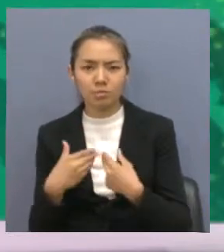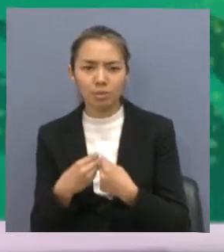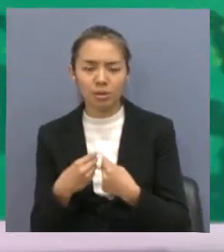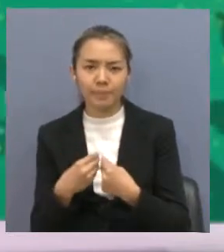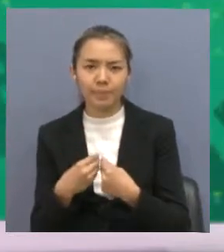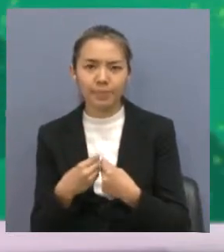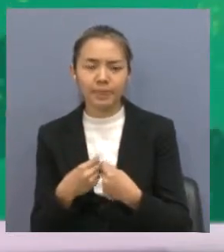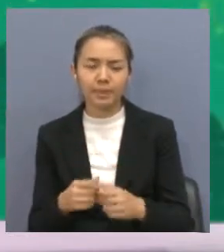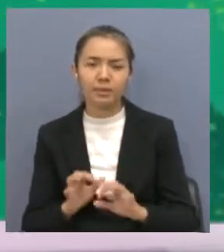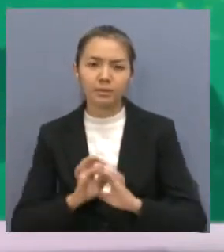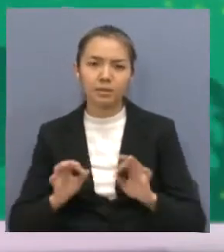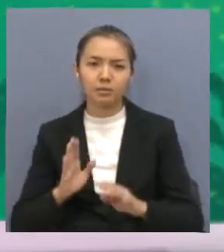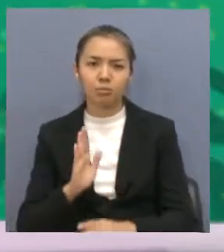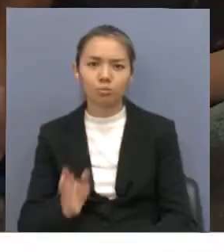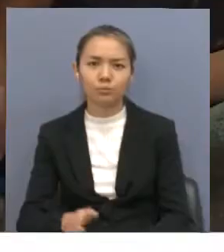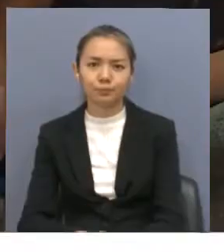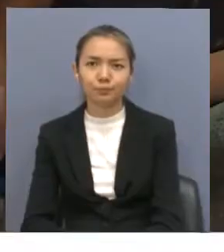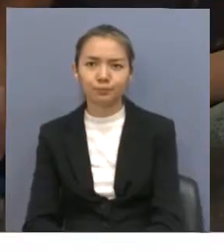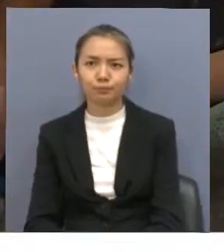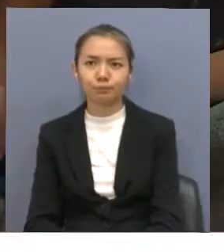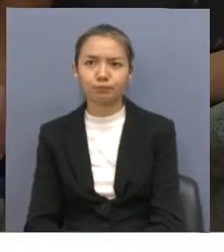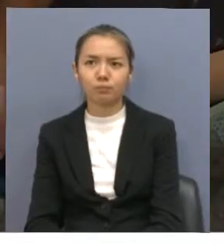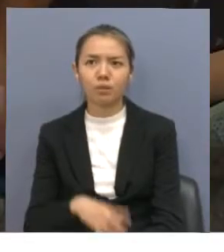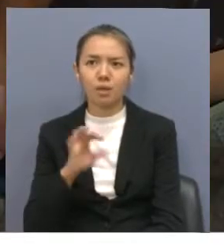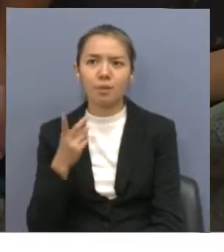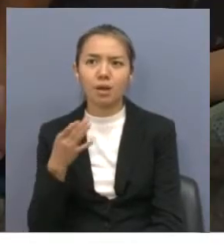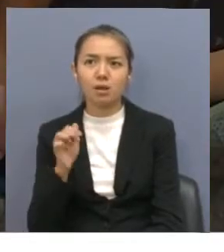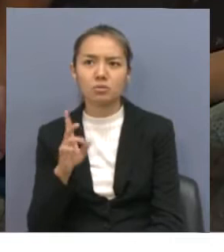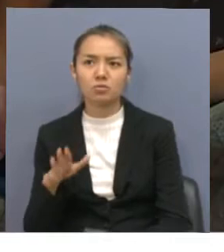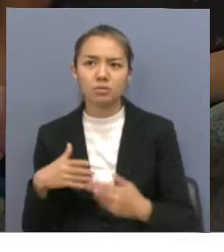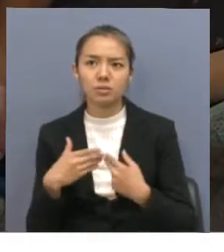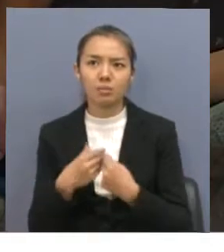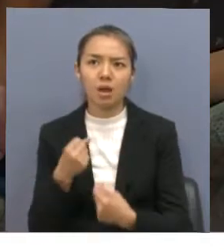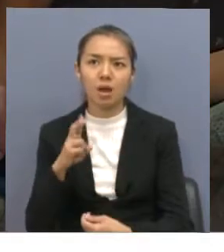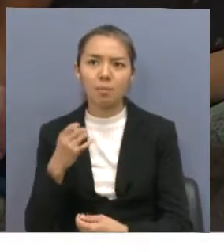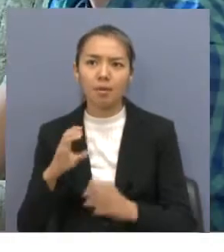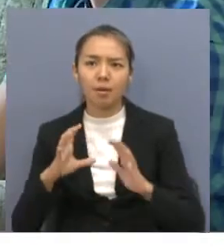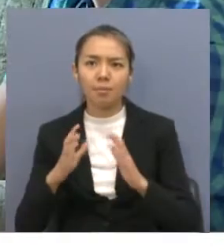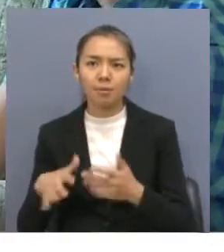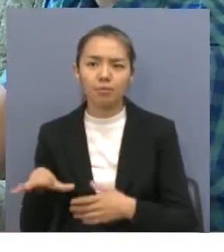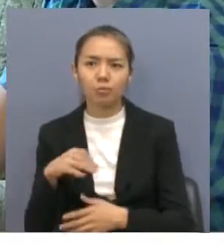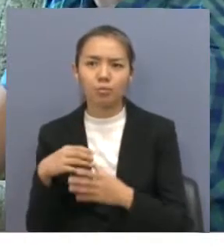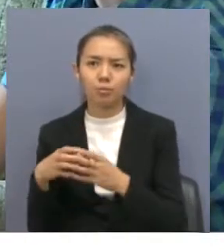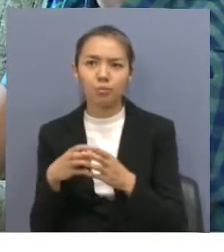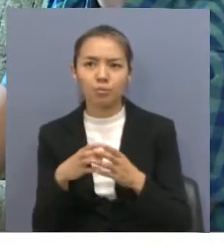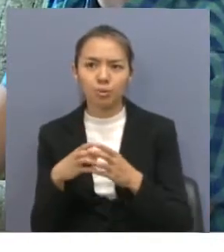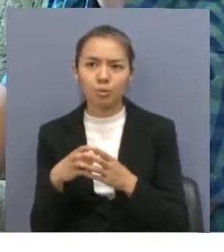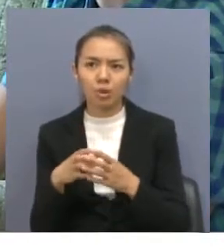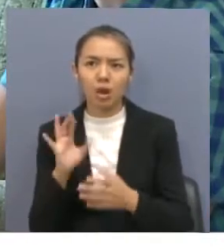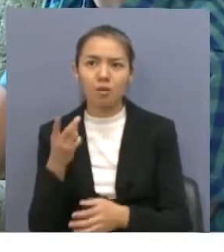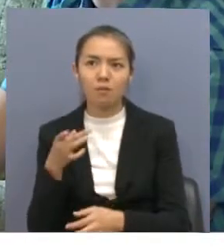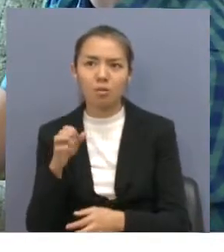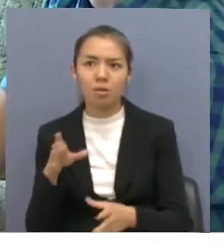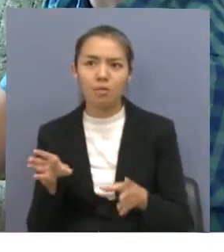әріптесім Ердігүл Дәдібасқызы танысып қайтты. Әбілқасовтардың жанұясы үшін Абай әлемі отбасының бір бөлшегін айналған. Харифол аға